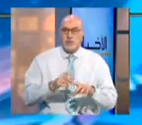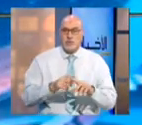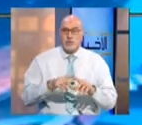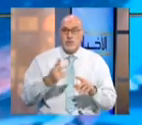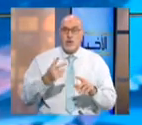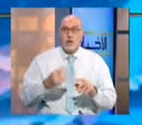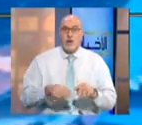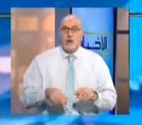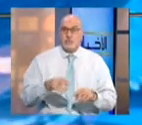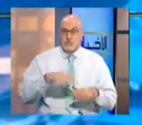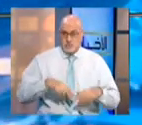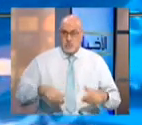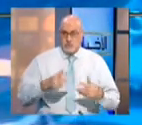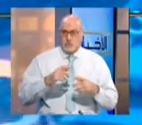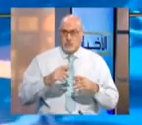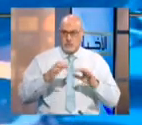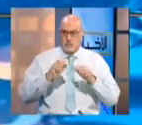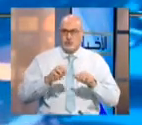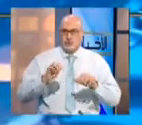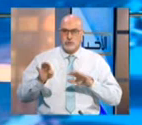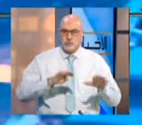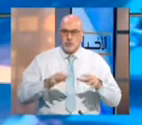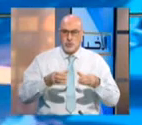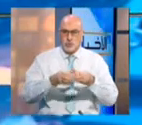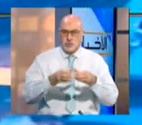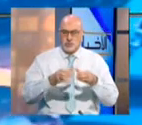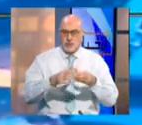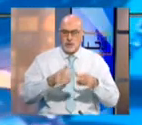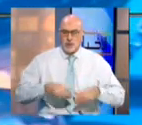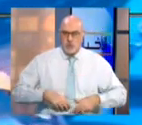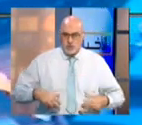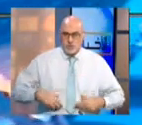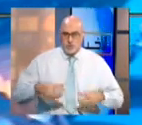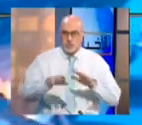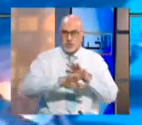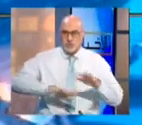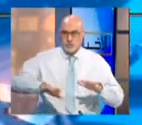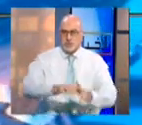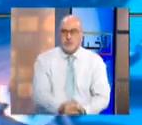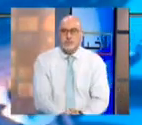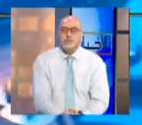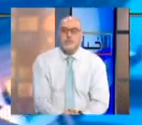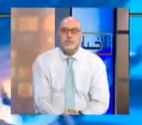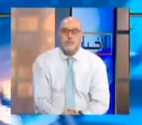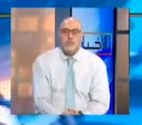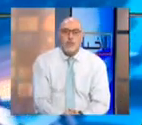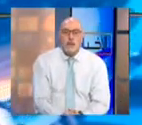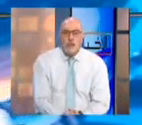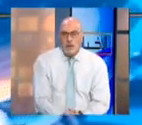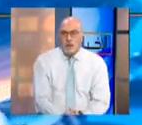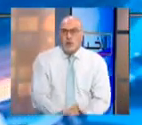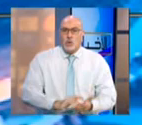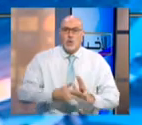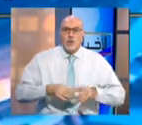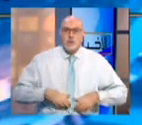المؤسستين الدستوريتين المؤهلتين لتسيير الجماعات المحلية والإقليمية. مراعاة خصوصية كل